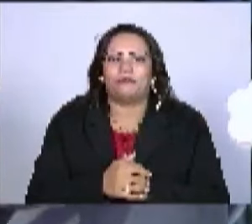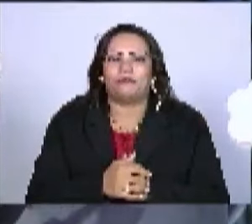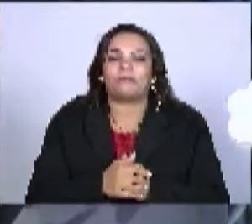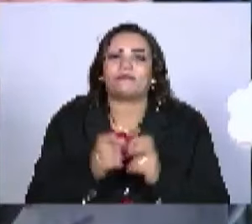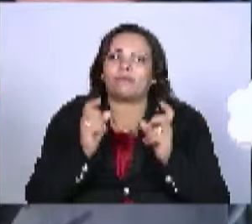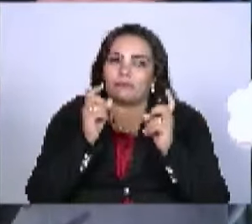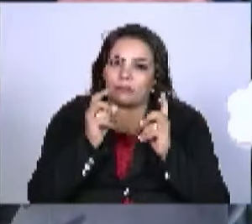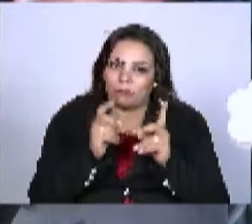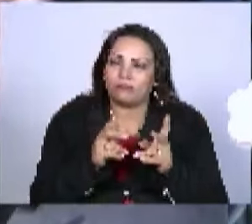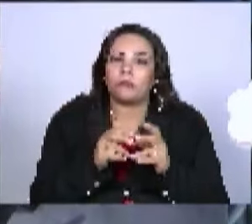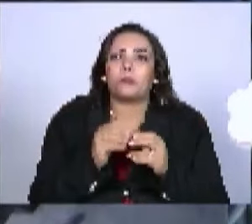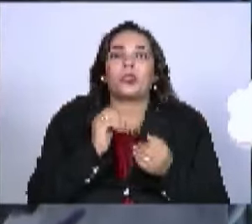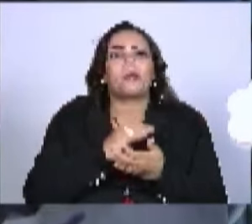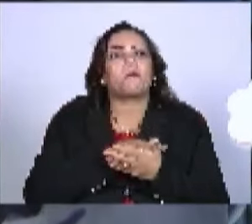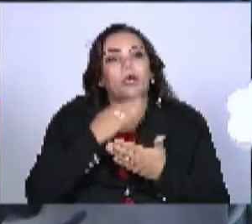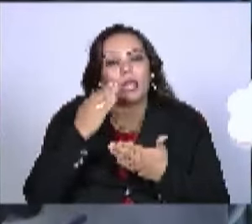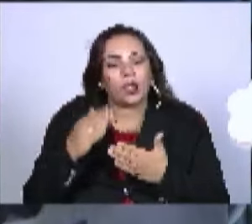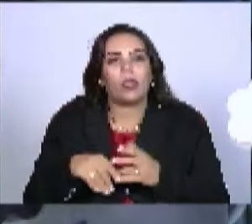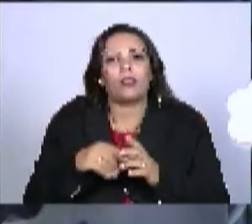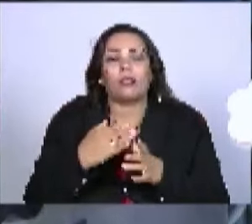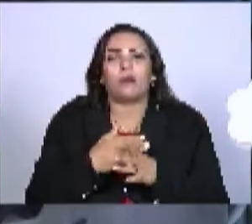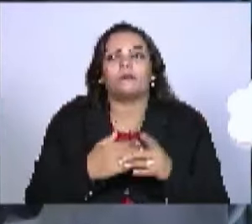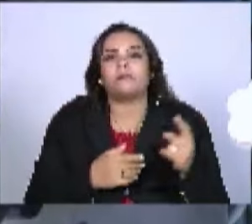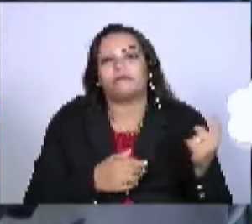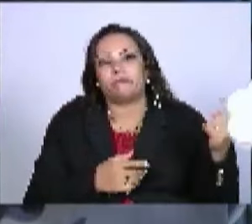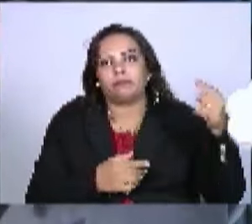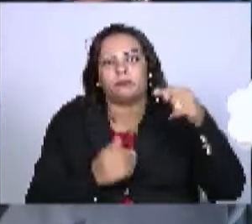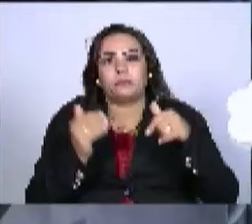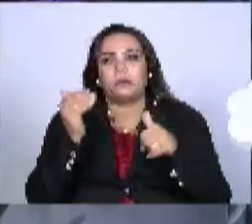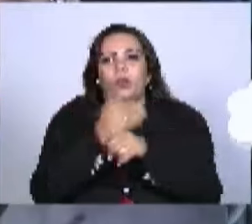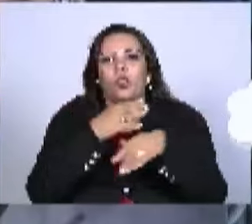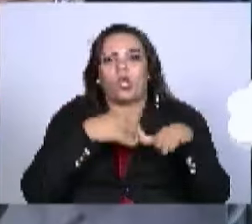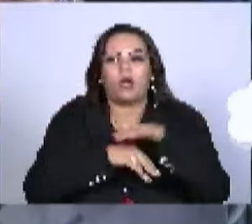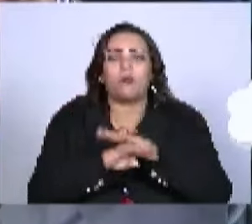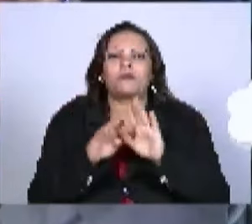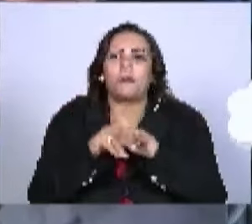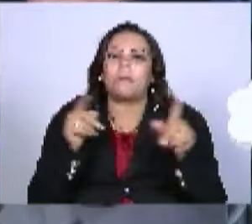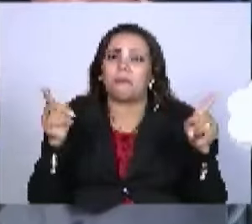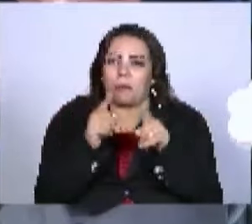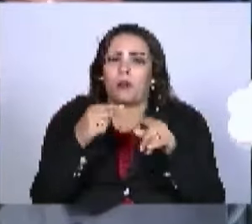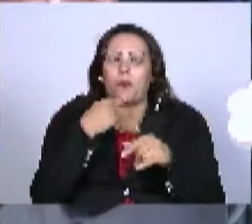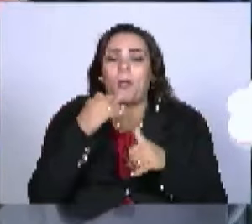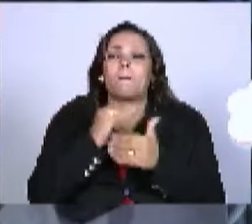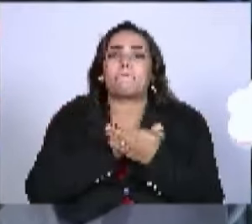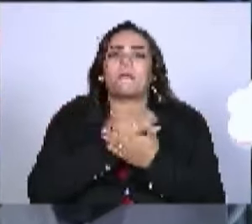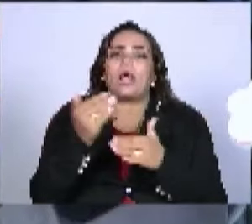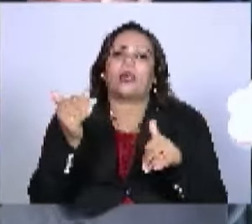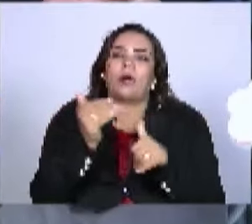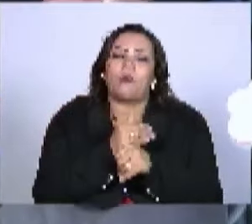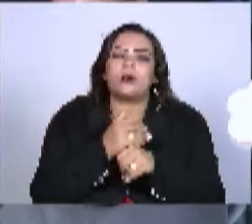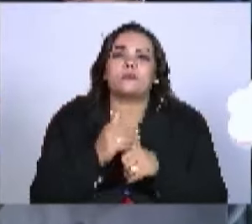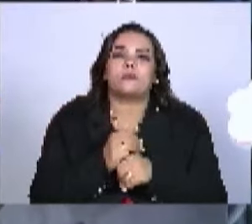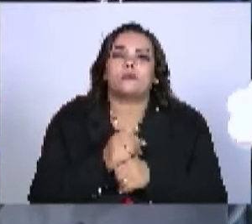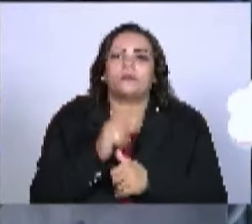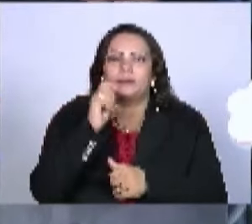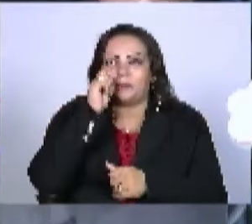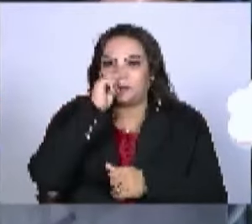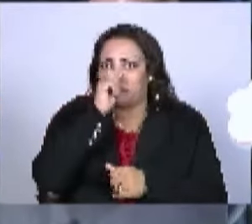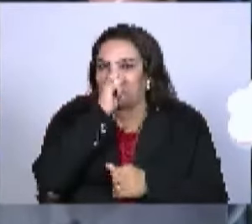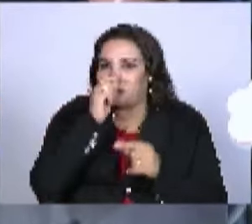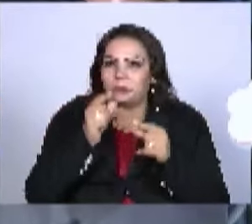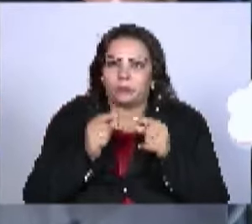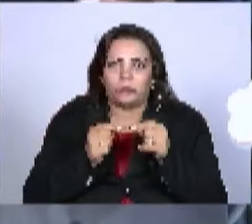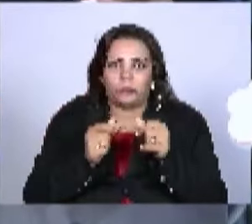ام وبعدين لما رجع بعد الزواج انا هل خص الموضوع بقى بعد الزواج ادمان